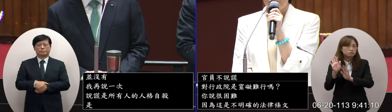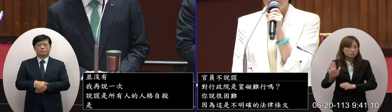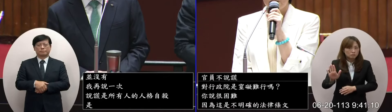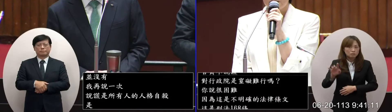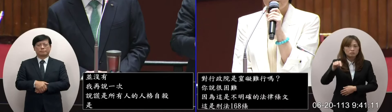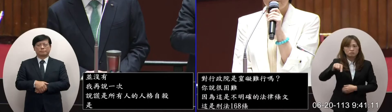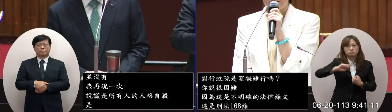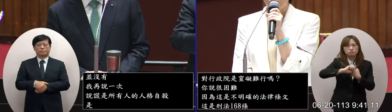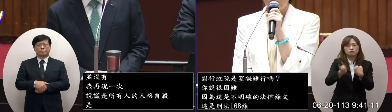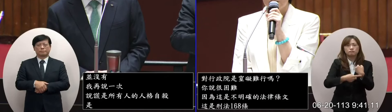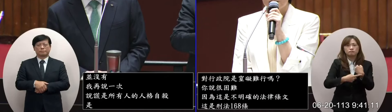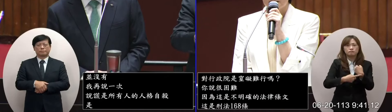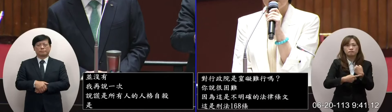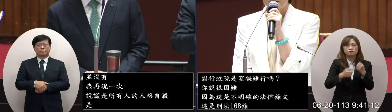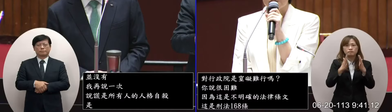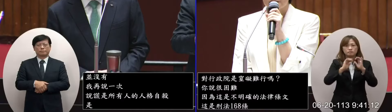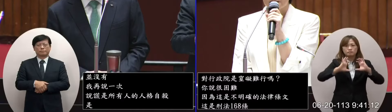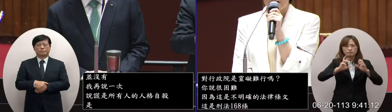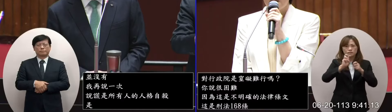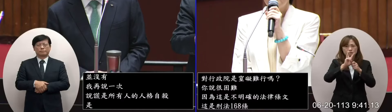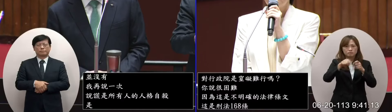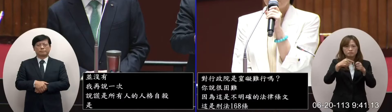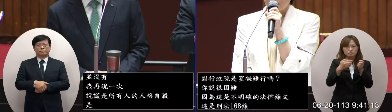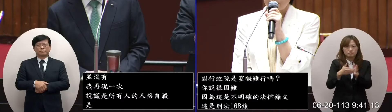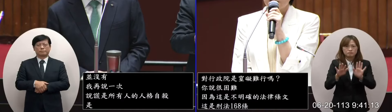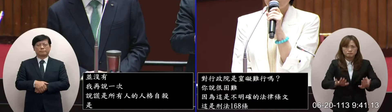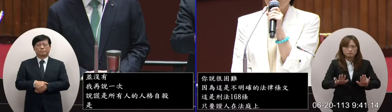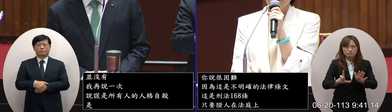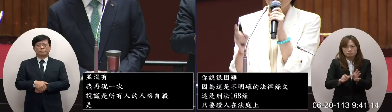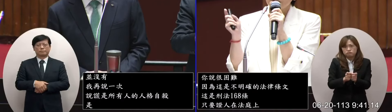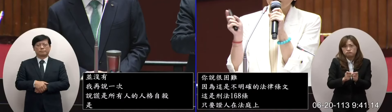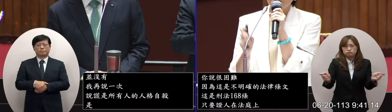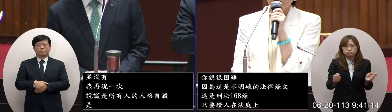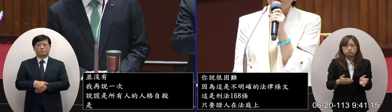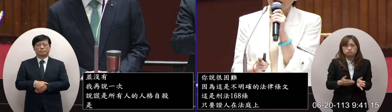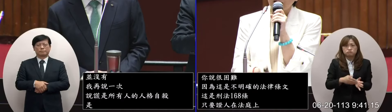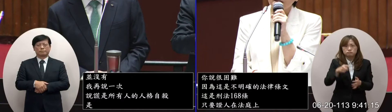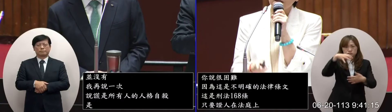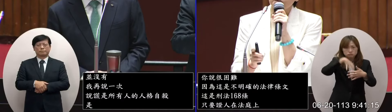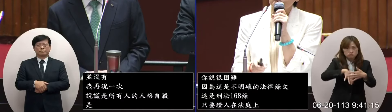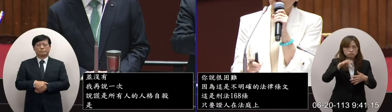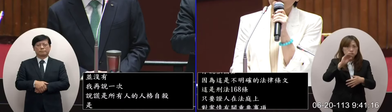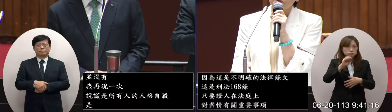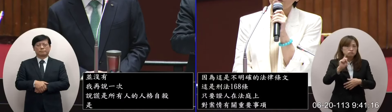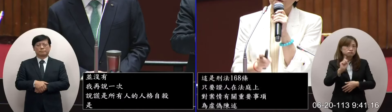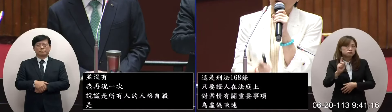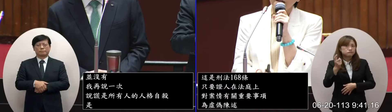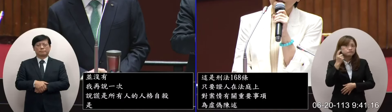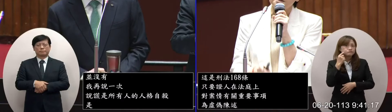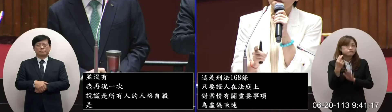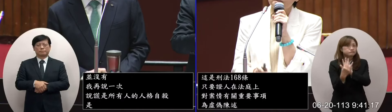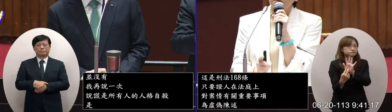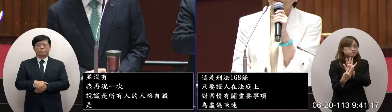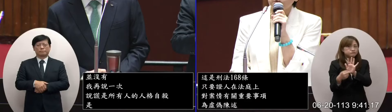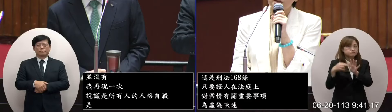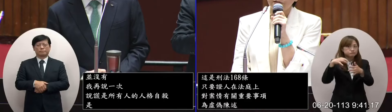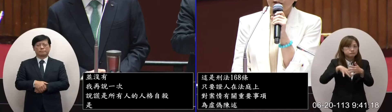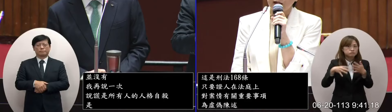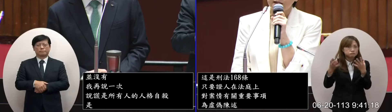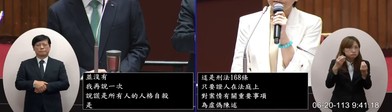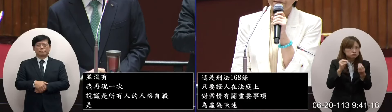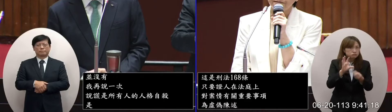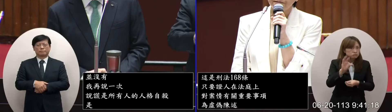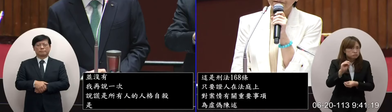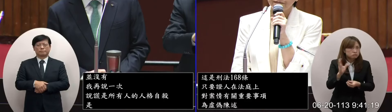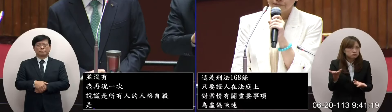这个法律已经民国23年到现在，部长，请问这里面有哪一个虚伪陈述，有哪一点是不明确的